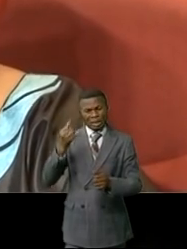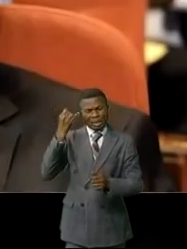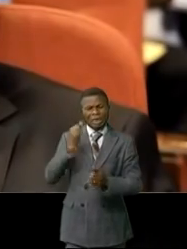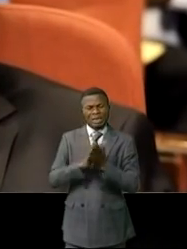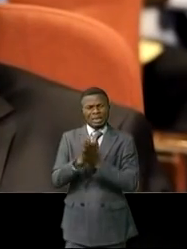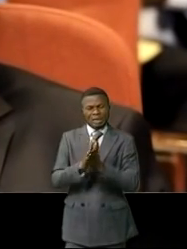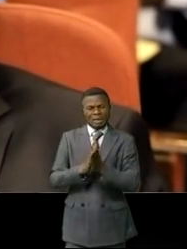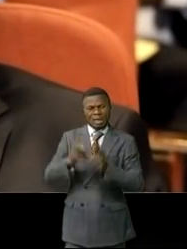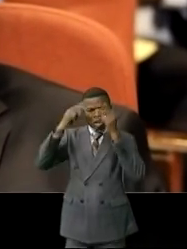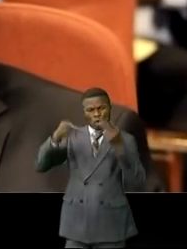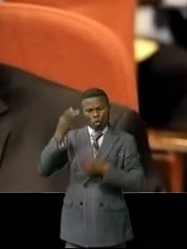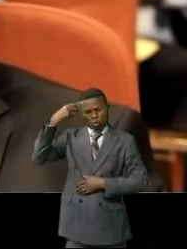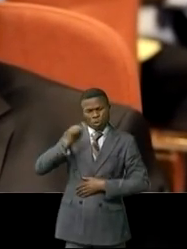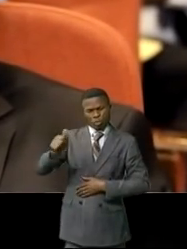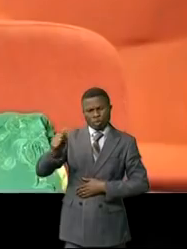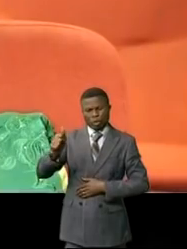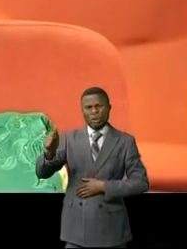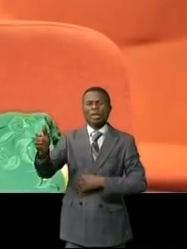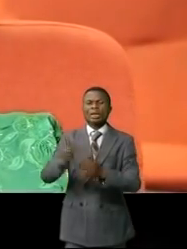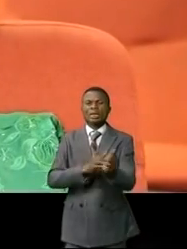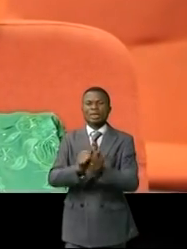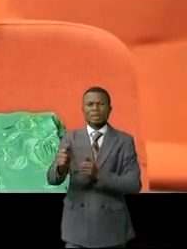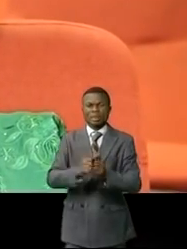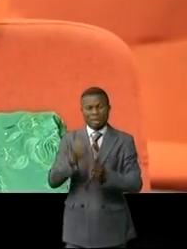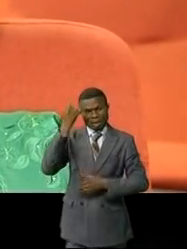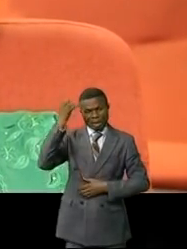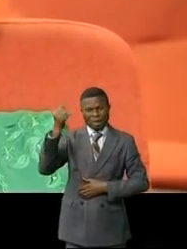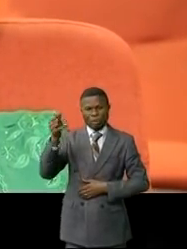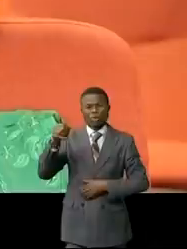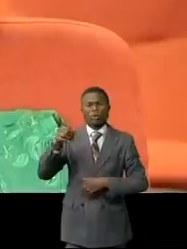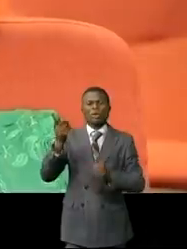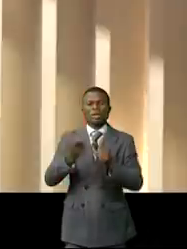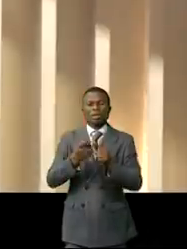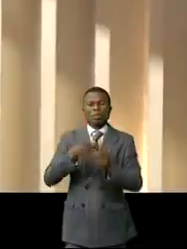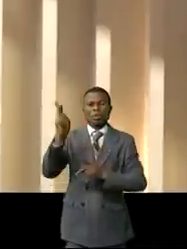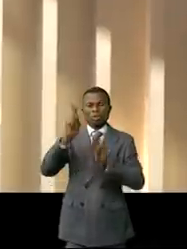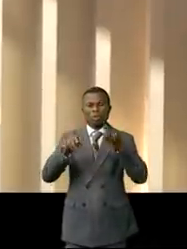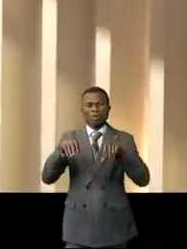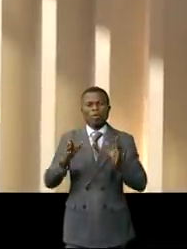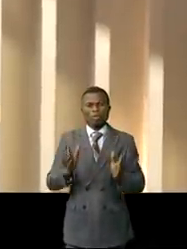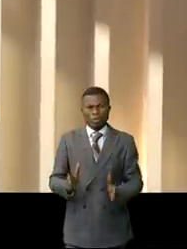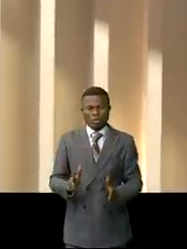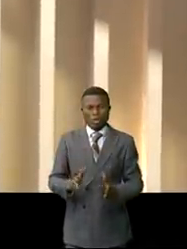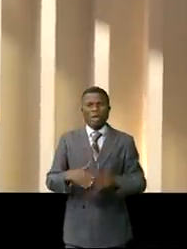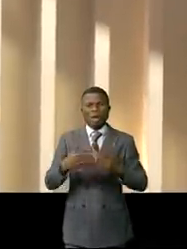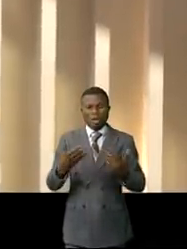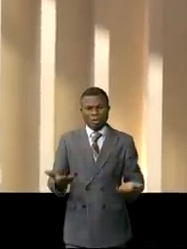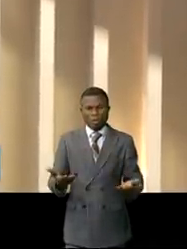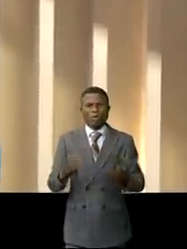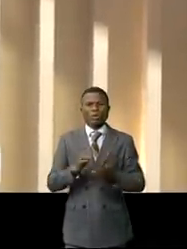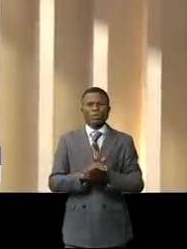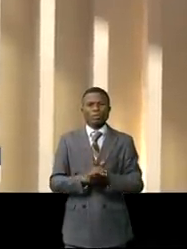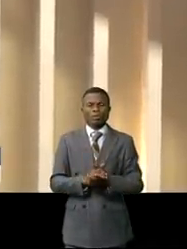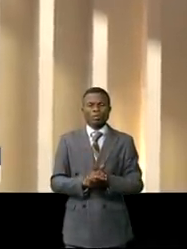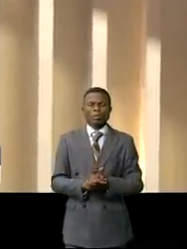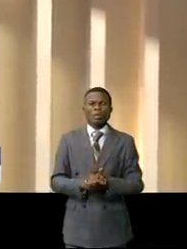partisanes qui viendraient nuire à l'idéal du peuple d'abord. En effet, il